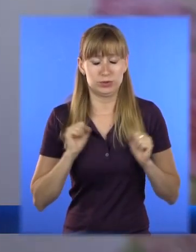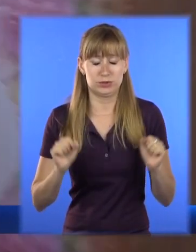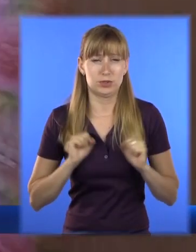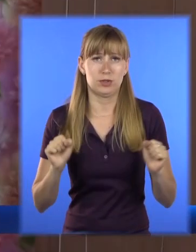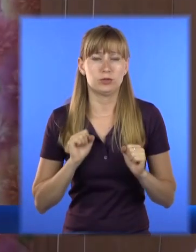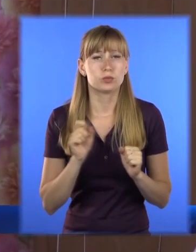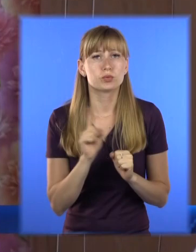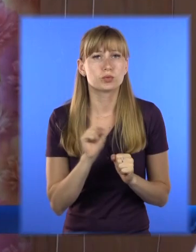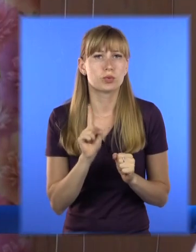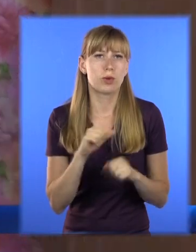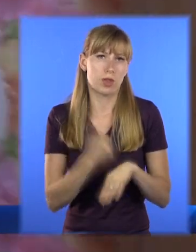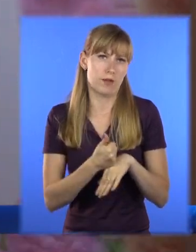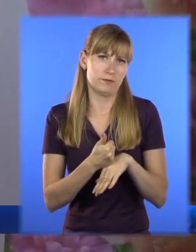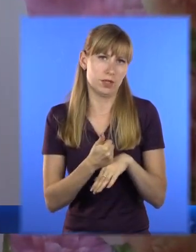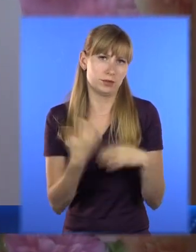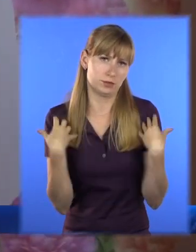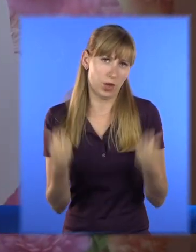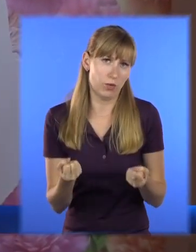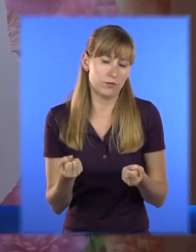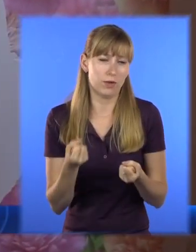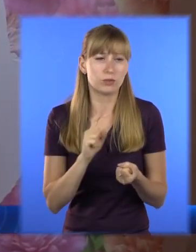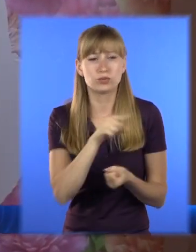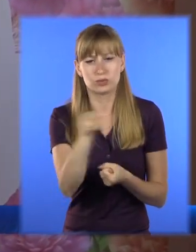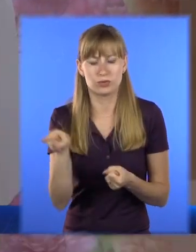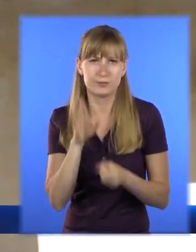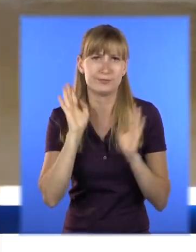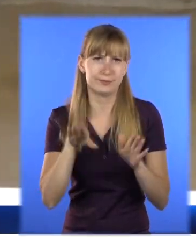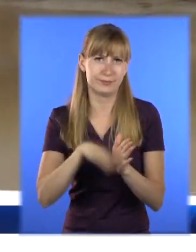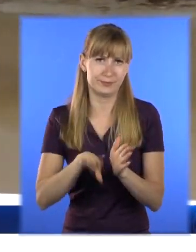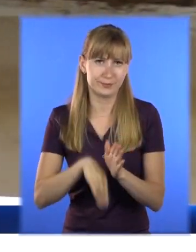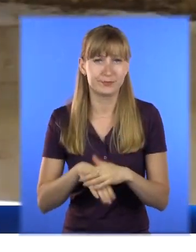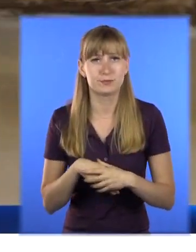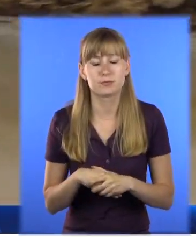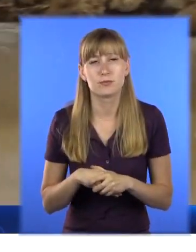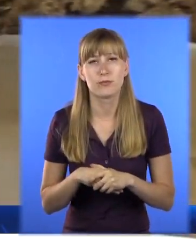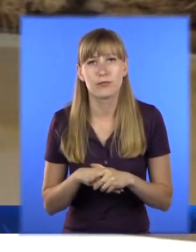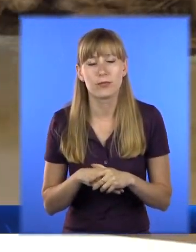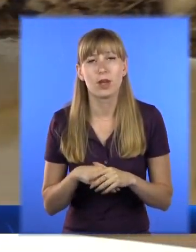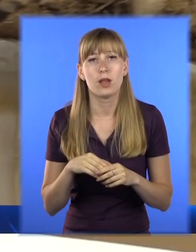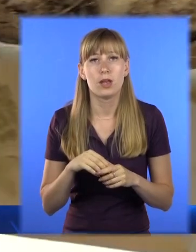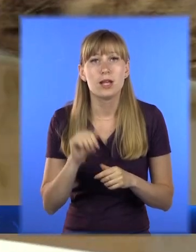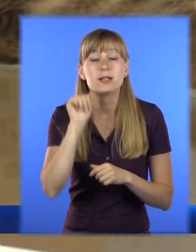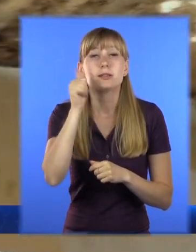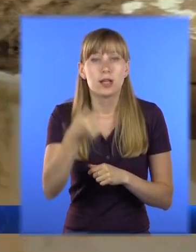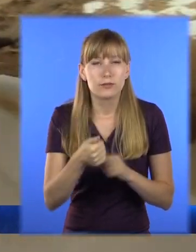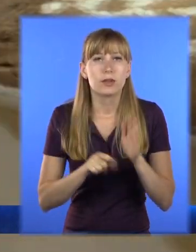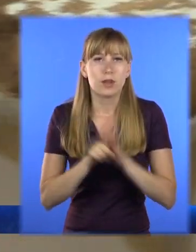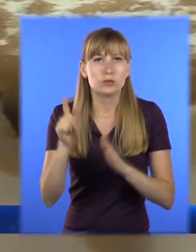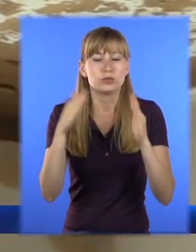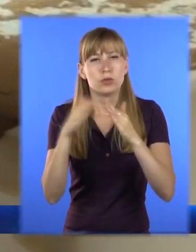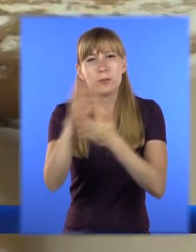утішити тим, що здоров'я, а це наживне. Наступного дня після бурі родина почала прибирати будинок